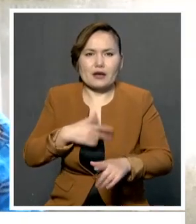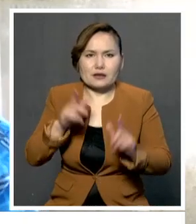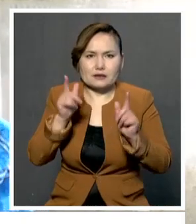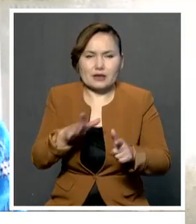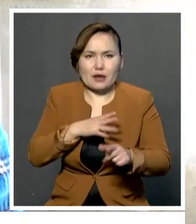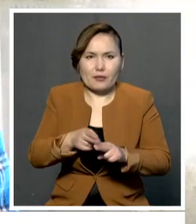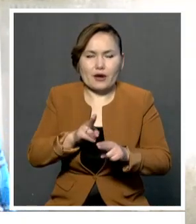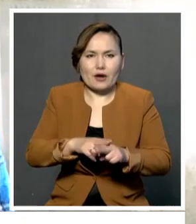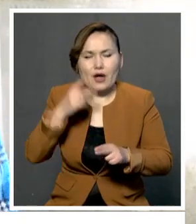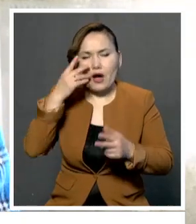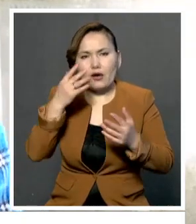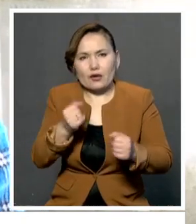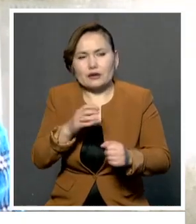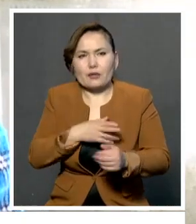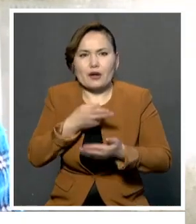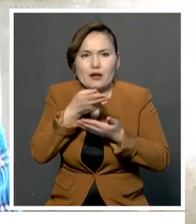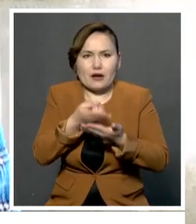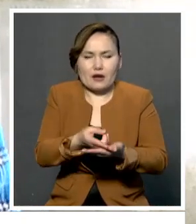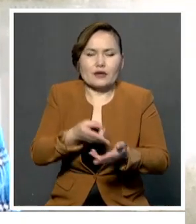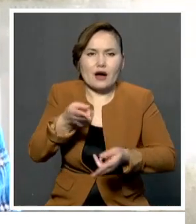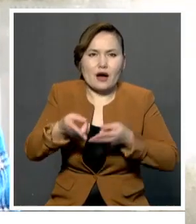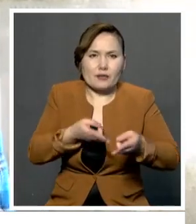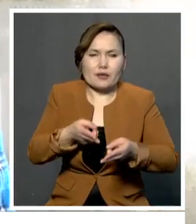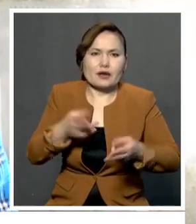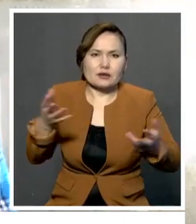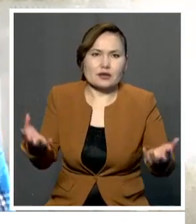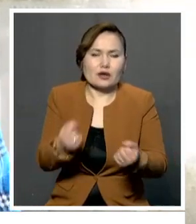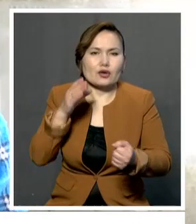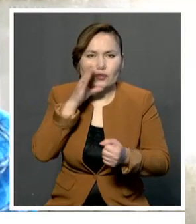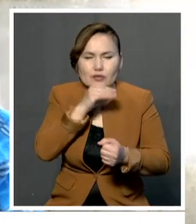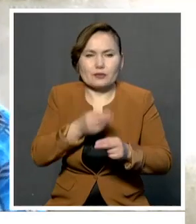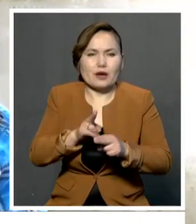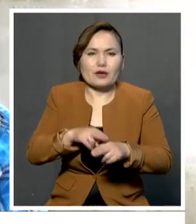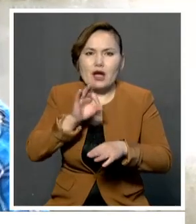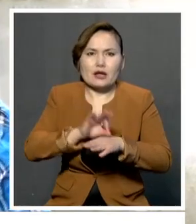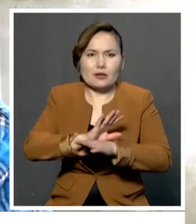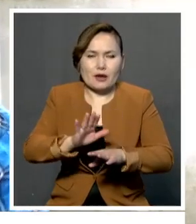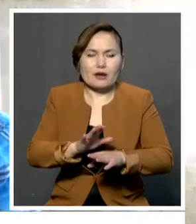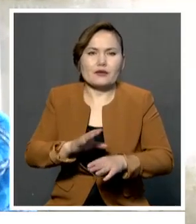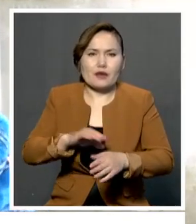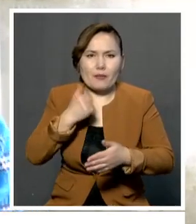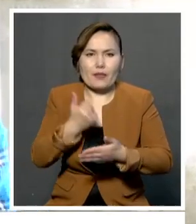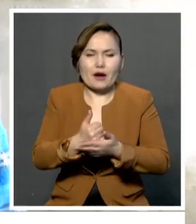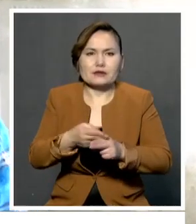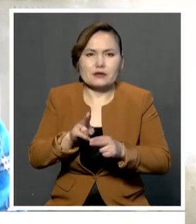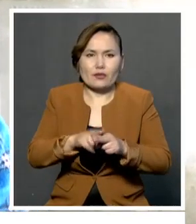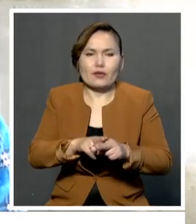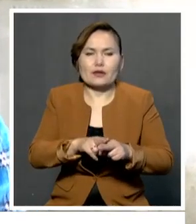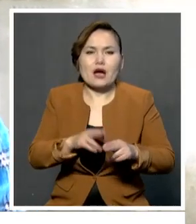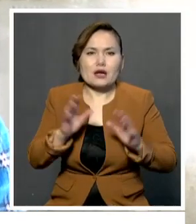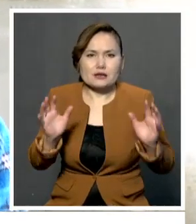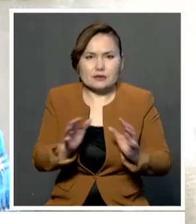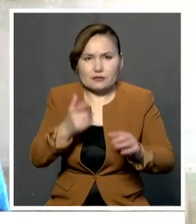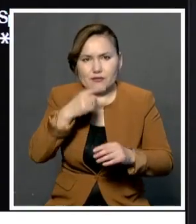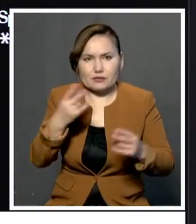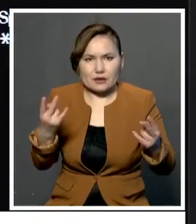жаттым. Оянсам бәрі ойдағыдай өтіпті. Қазір өзімді өте жақсы сезінемін, еш жерім ауырмайды. Бастысы артық қимыл жасамай күтінуім